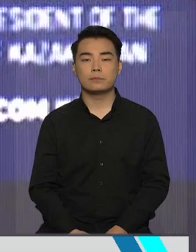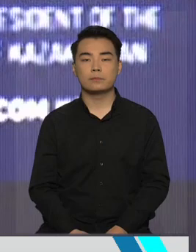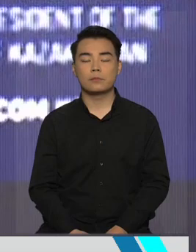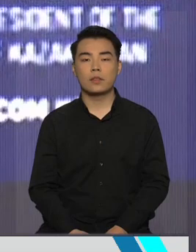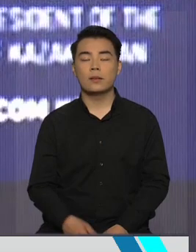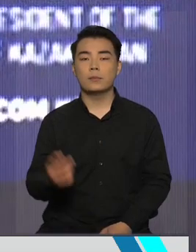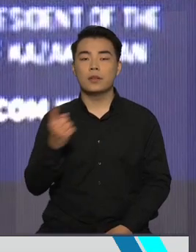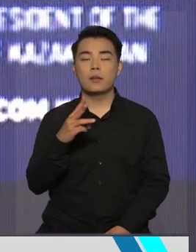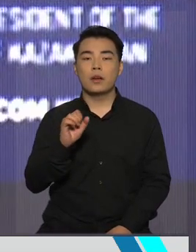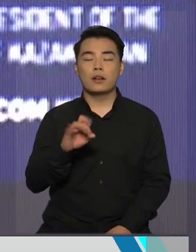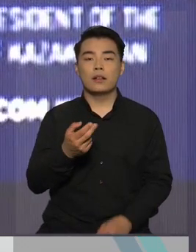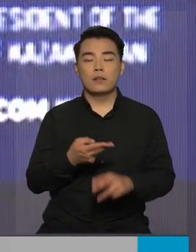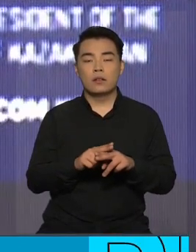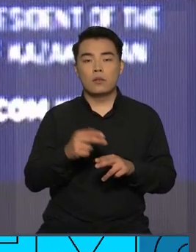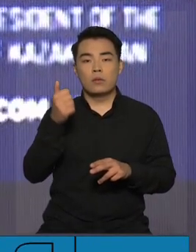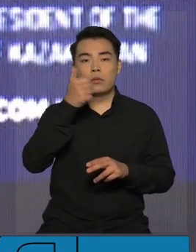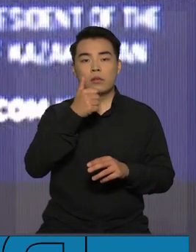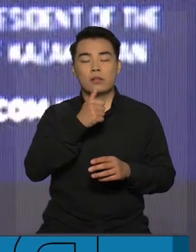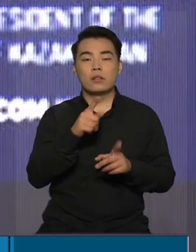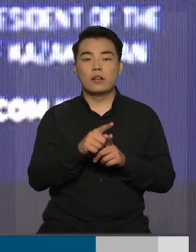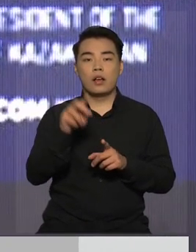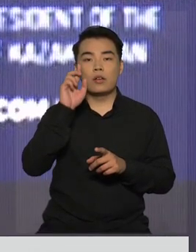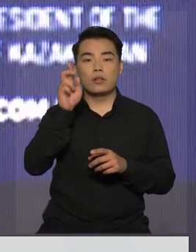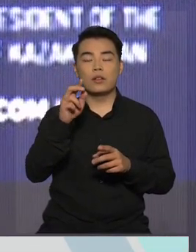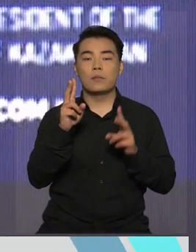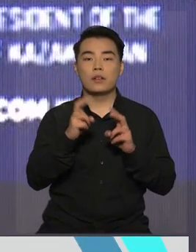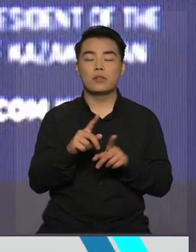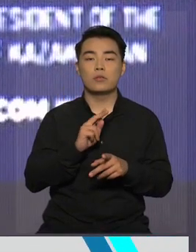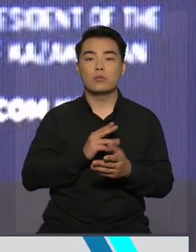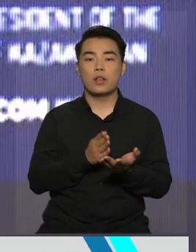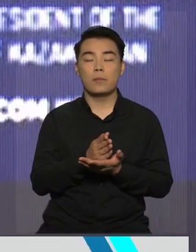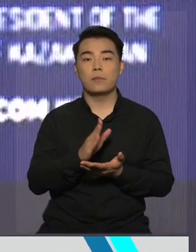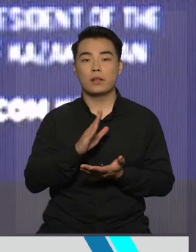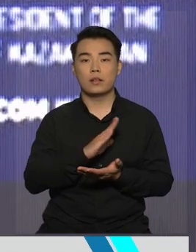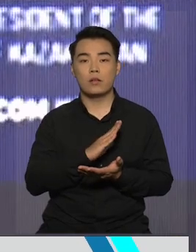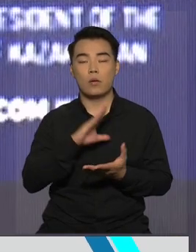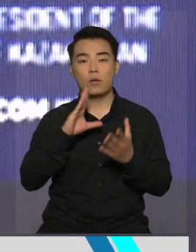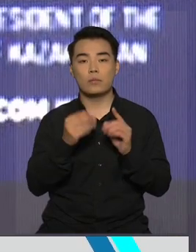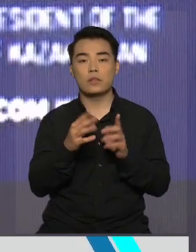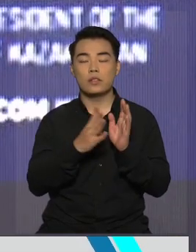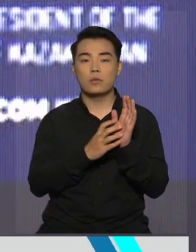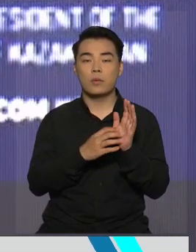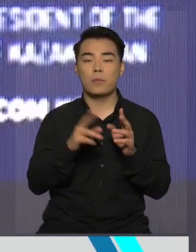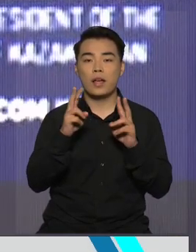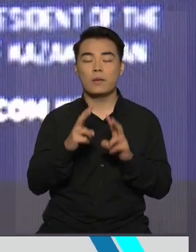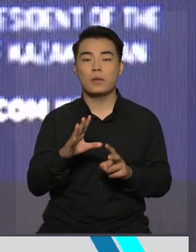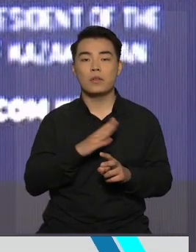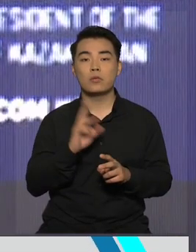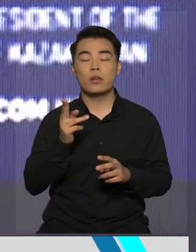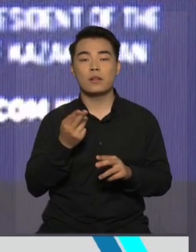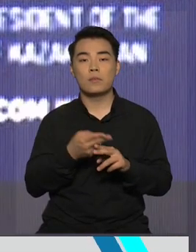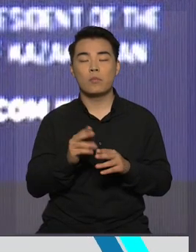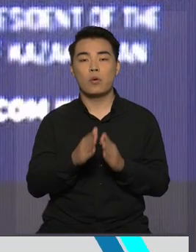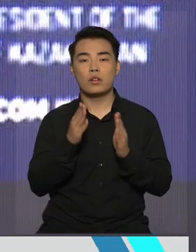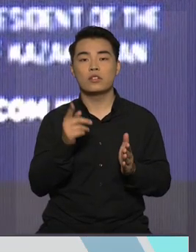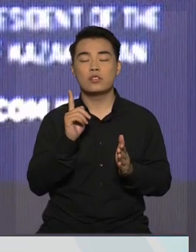На 1 марта текущего года государственными инспекторами труда проведено более 900 проверок, в ходе которых выявлено